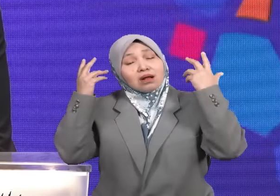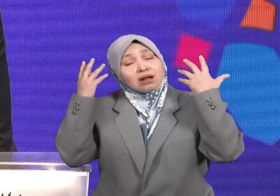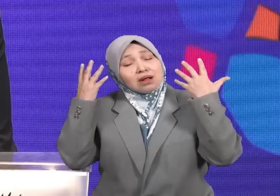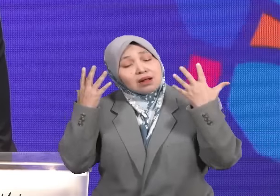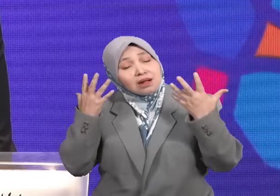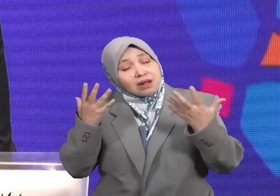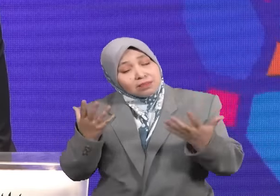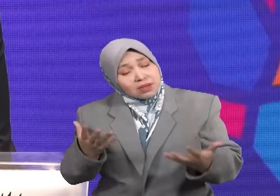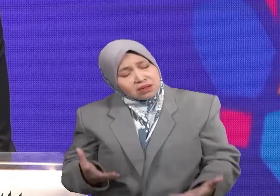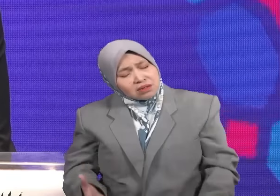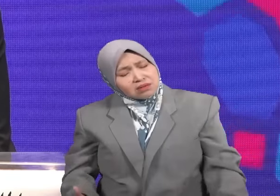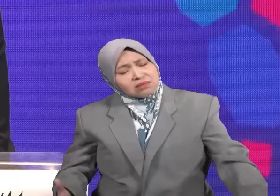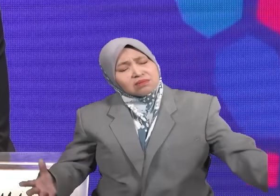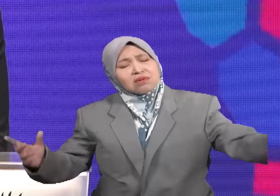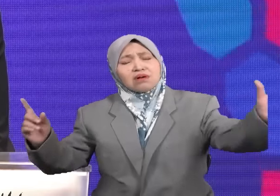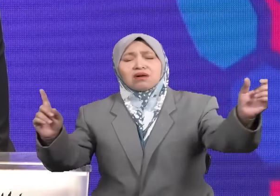فإن